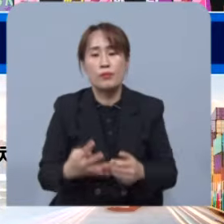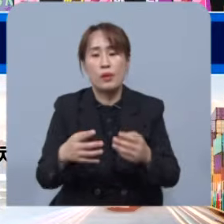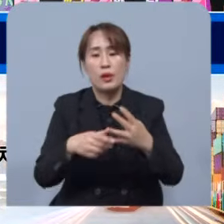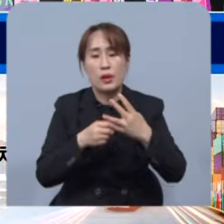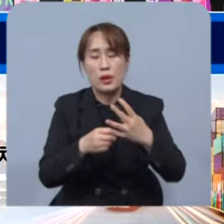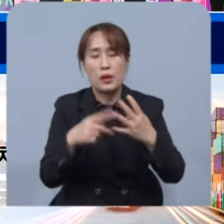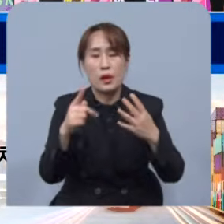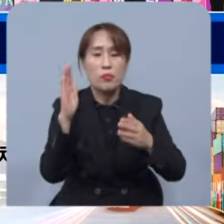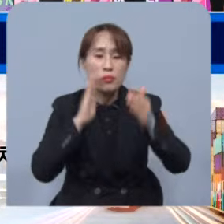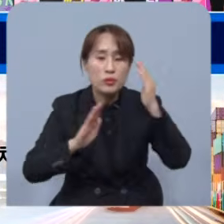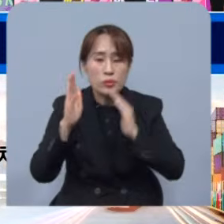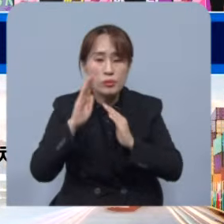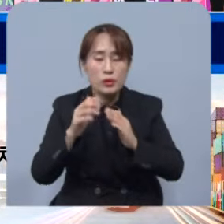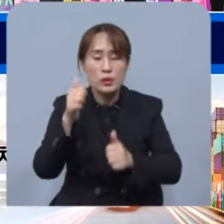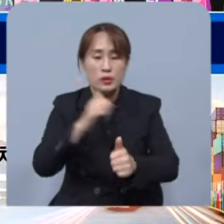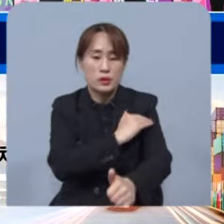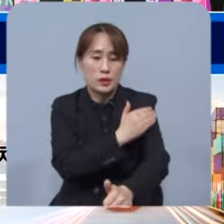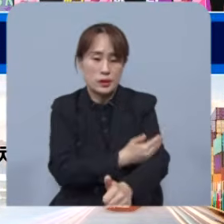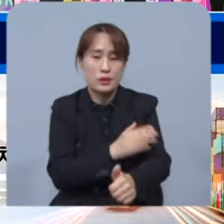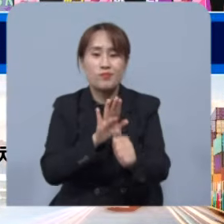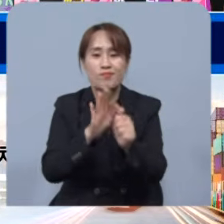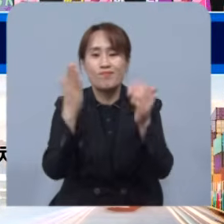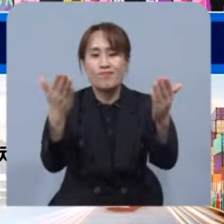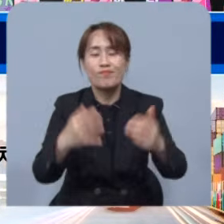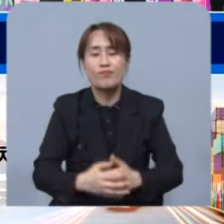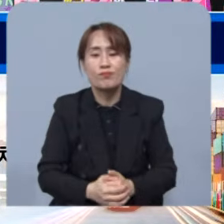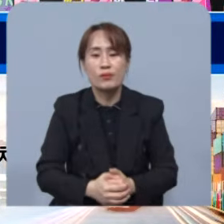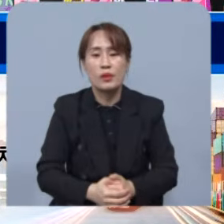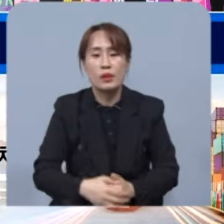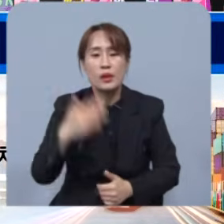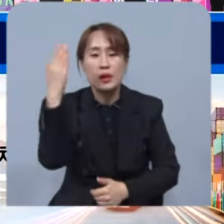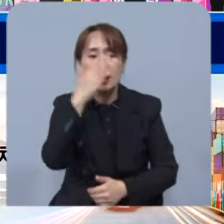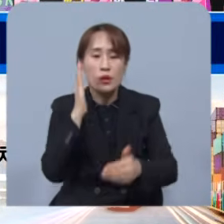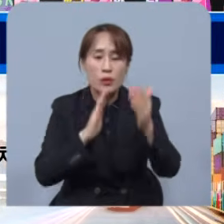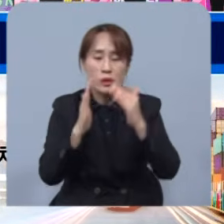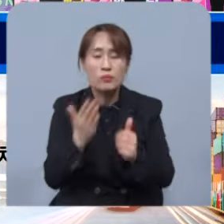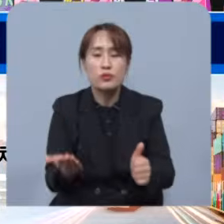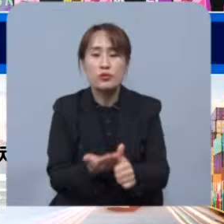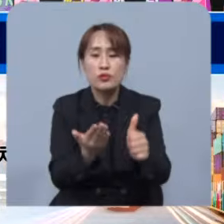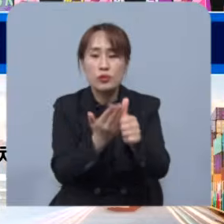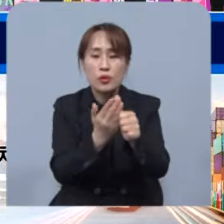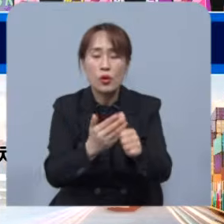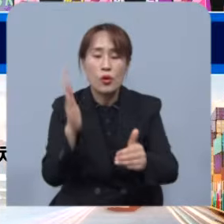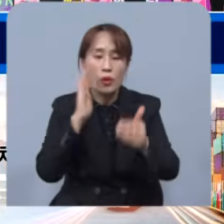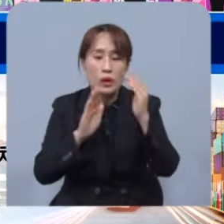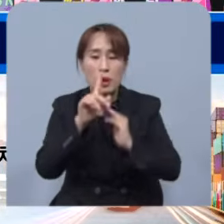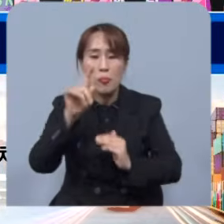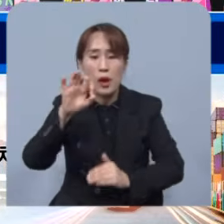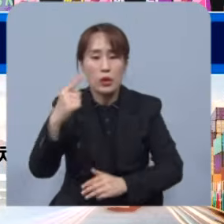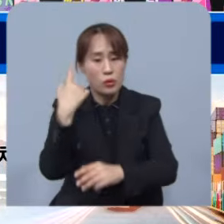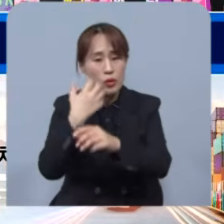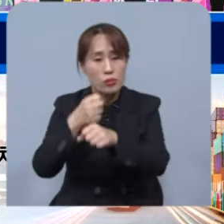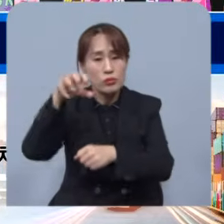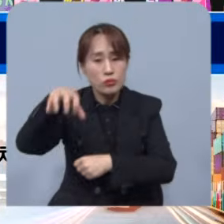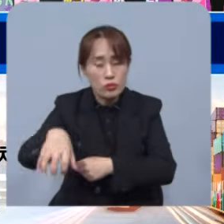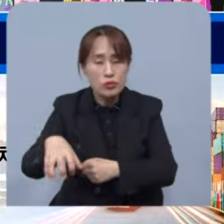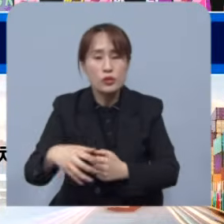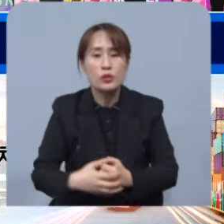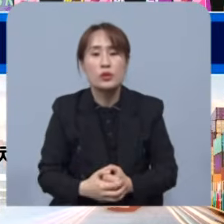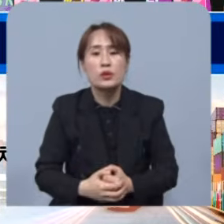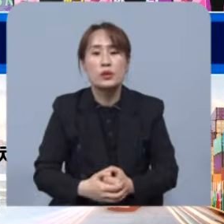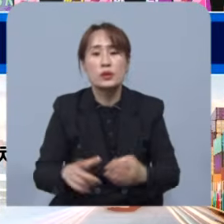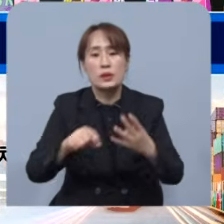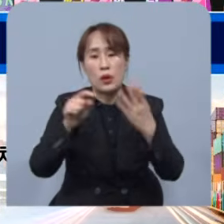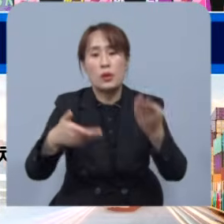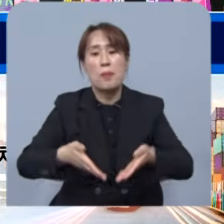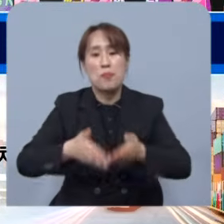넷째, K뷰티 글로벌 경쟁력 강화입니다. 클린 화장품 육성은 화장품 바이오 연구소를 다음 달에